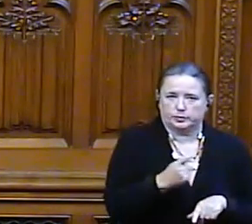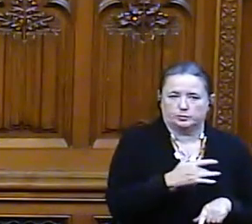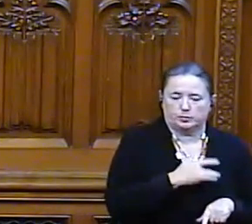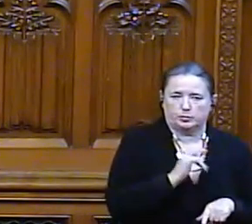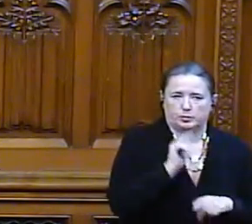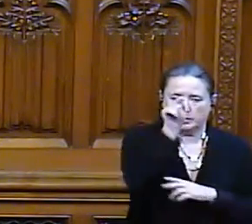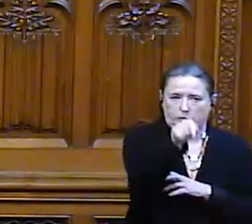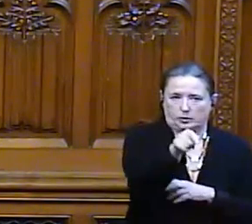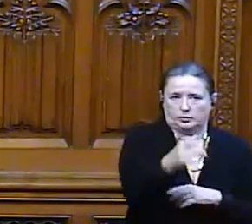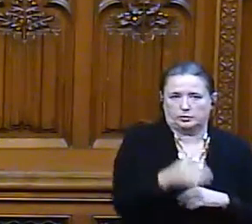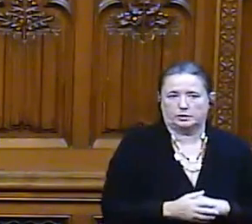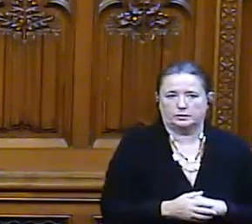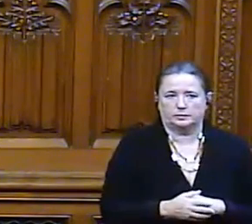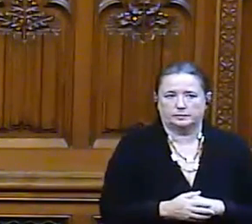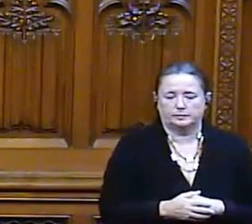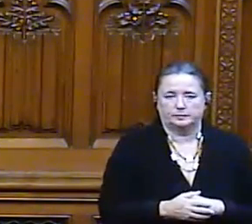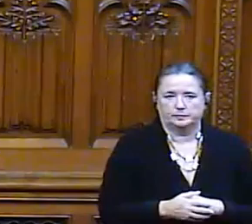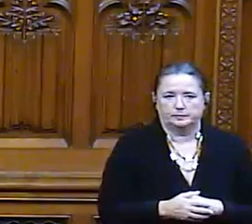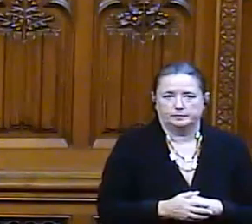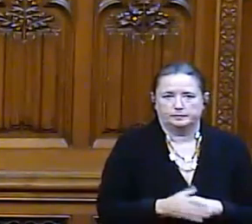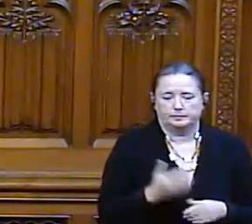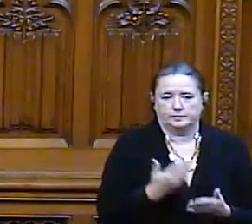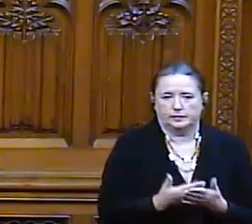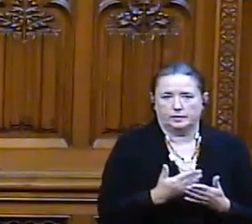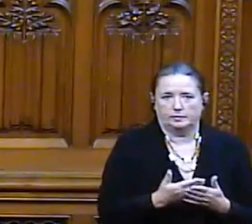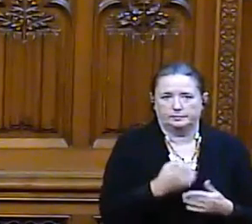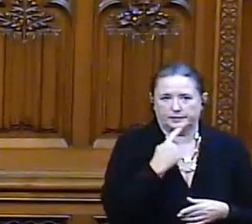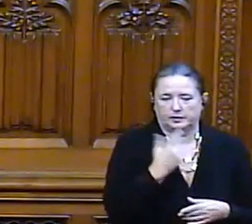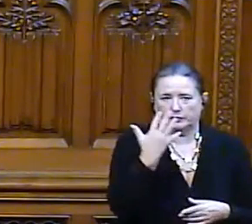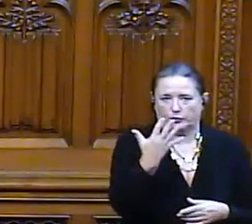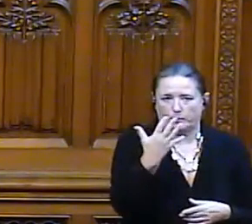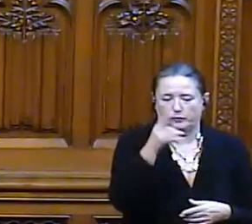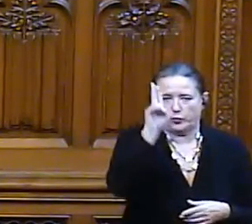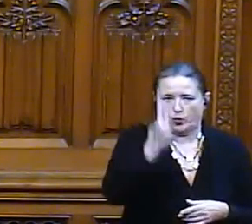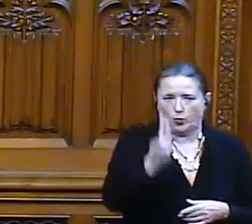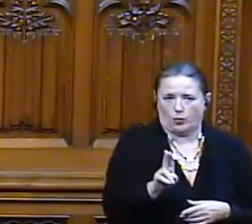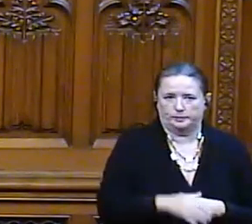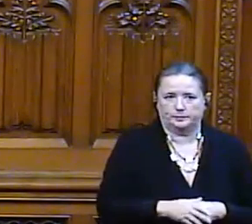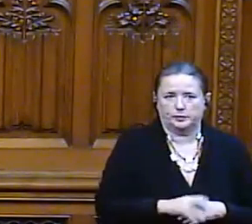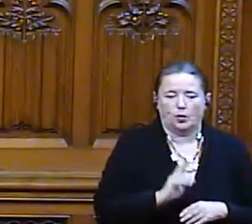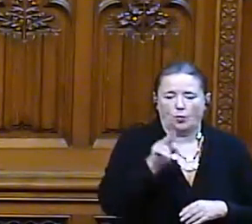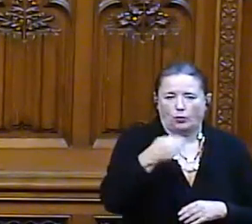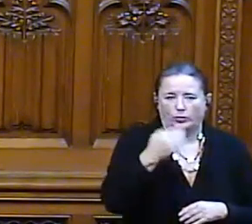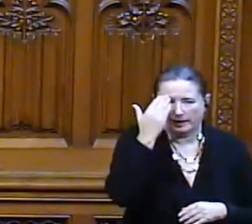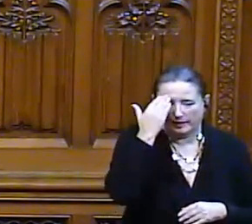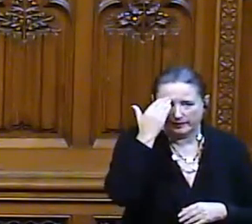draußen, lässt sich mit den 5 U beschreiben. Ungewissheit,